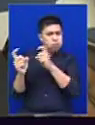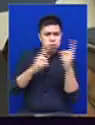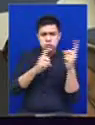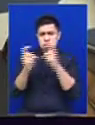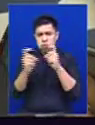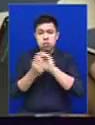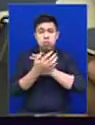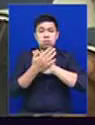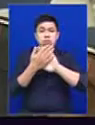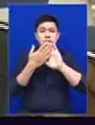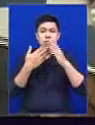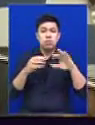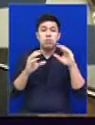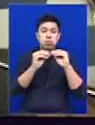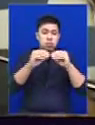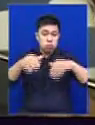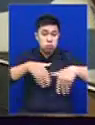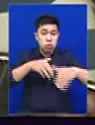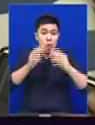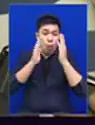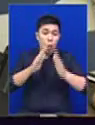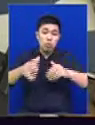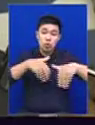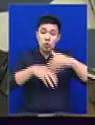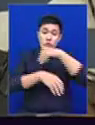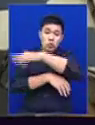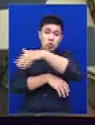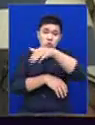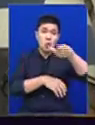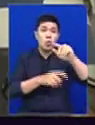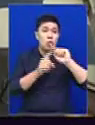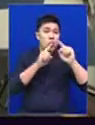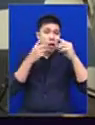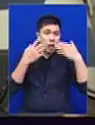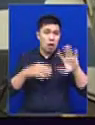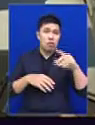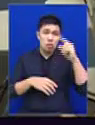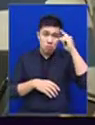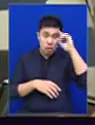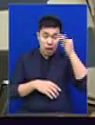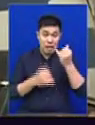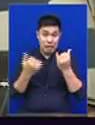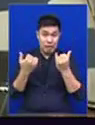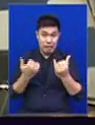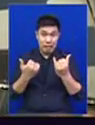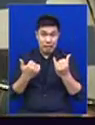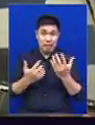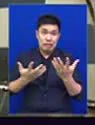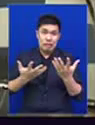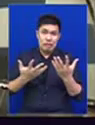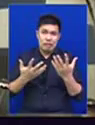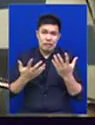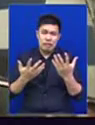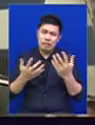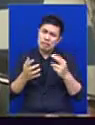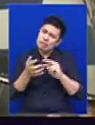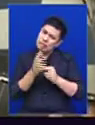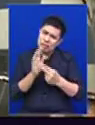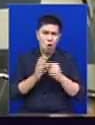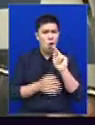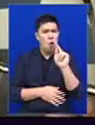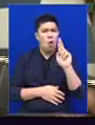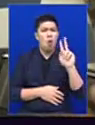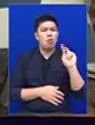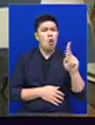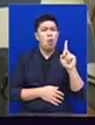ายเรื่องแล้วในที่สาธารณะกับบุคคลอื่นๆซึ่งในขณะเดียวกันนี้ก็เป็นเรื่องที่กรท.เขาได้ชี้แ